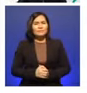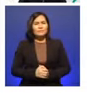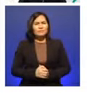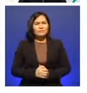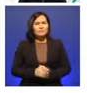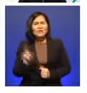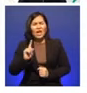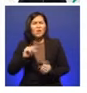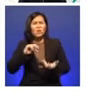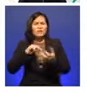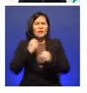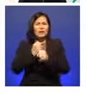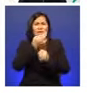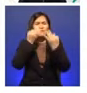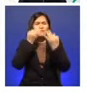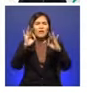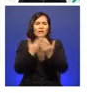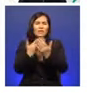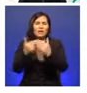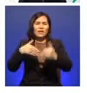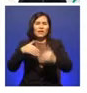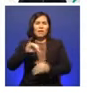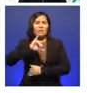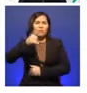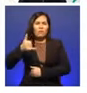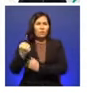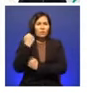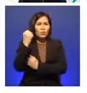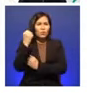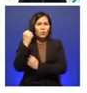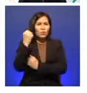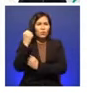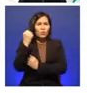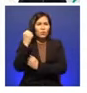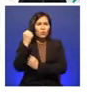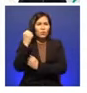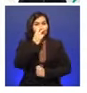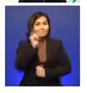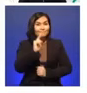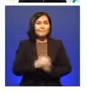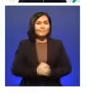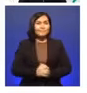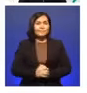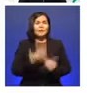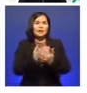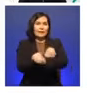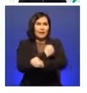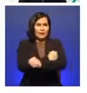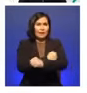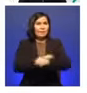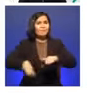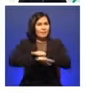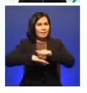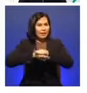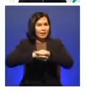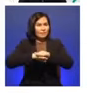งทางรายได้แล้วก็ความไม่แน่นอนทางการจ้างงานต่างๆเราอยากจะเห็นค่าแรงขั้นต่ำค่าจ้างขั้นต่ำนะครับป